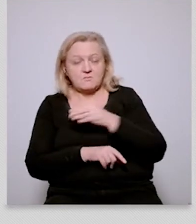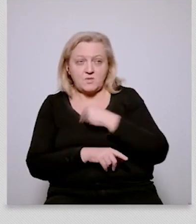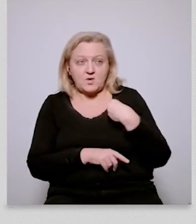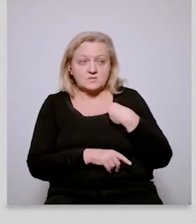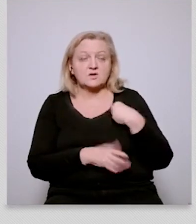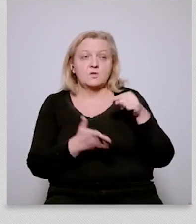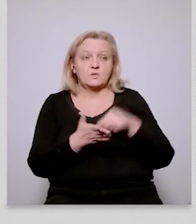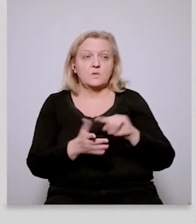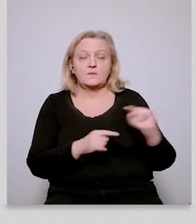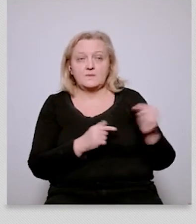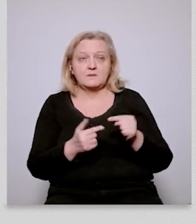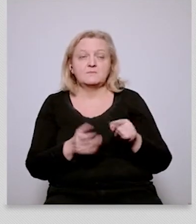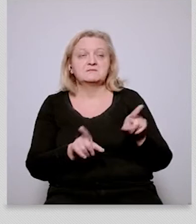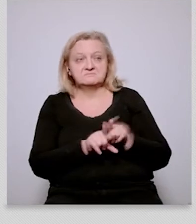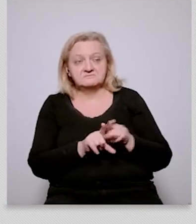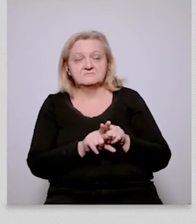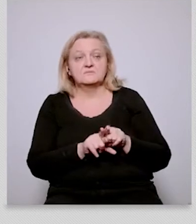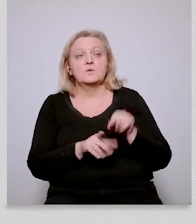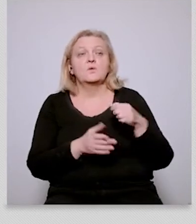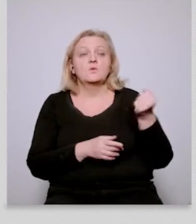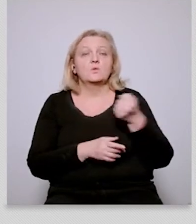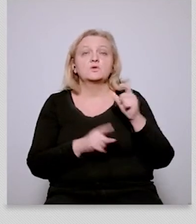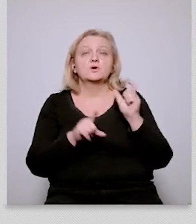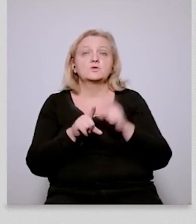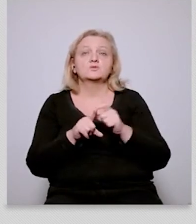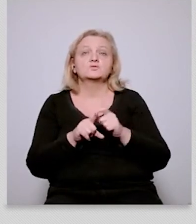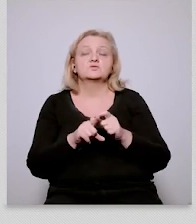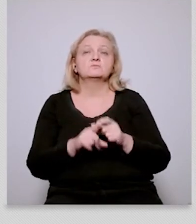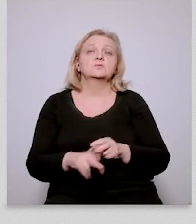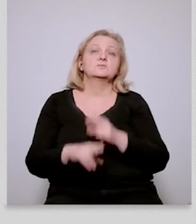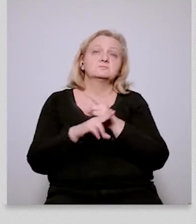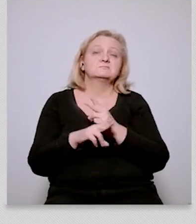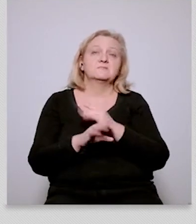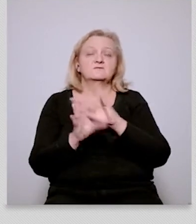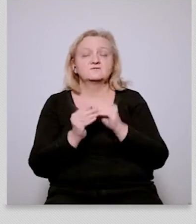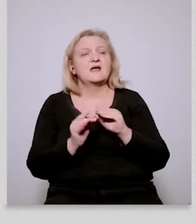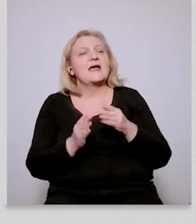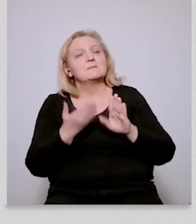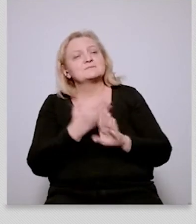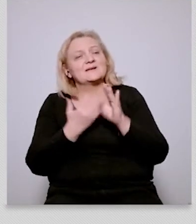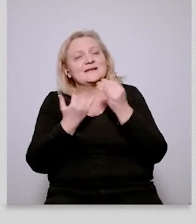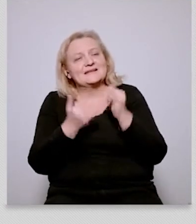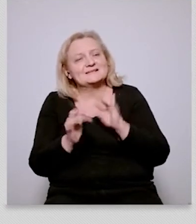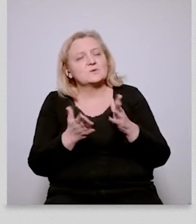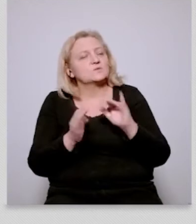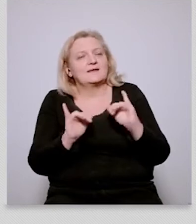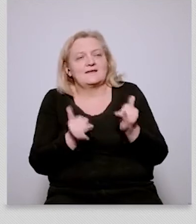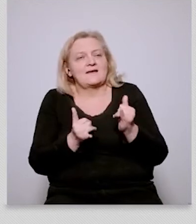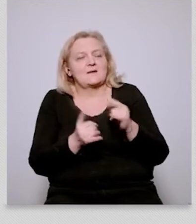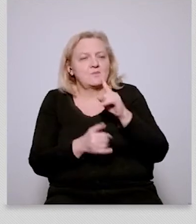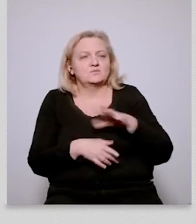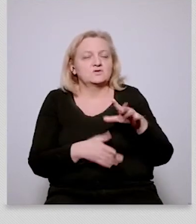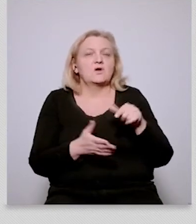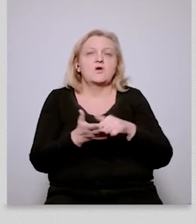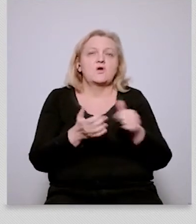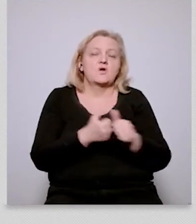ta debata toczy się z użyciem pojęcia suwerenności czy jak to jest przedstawione w dyskursie publicznym czy bardziej